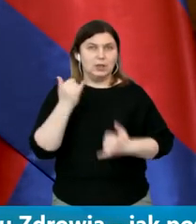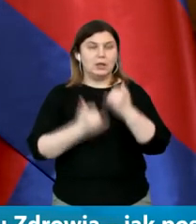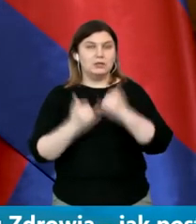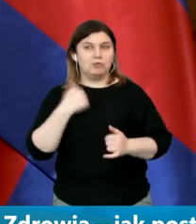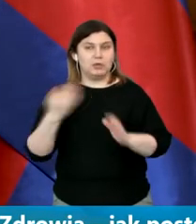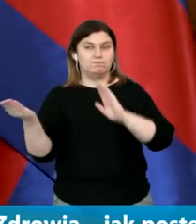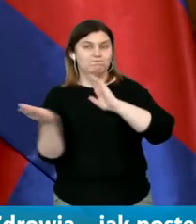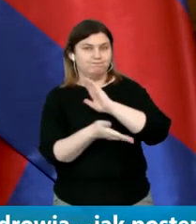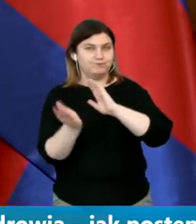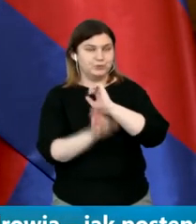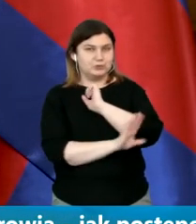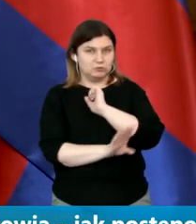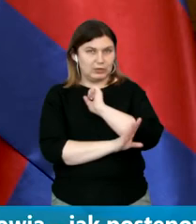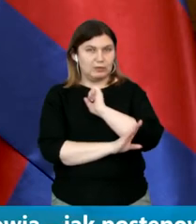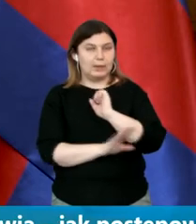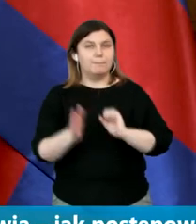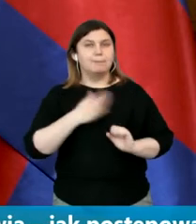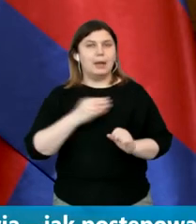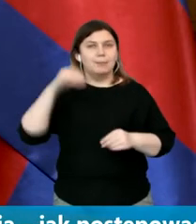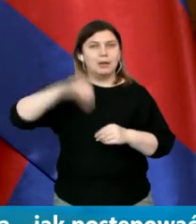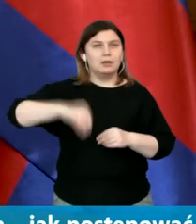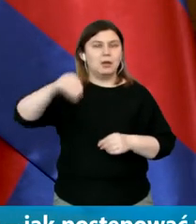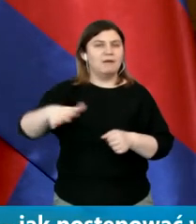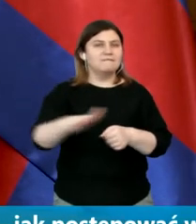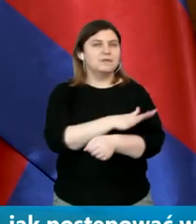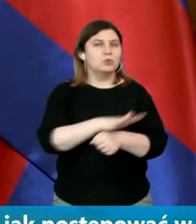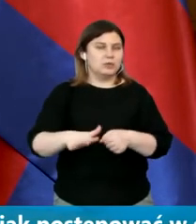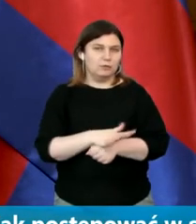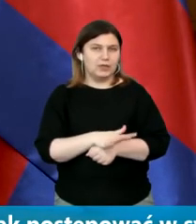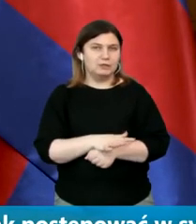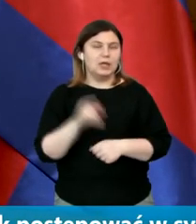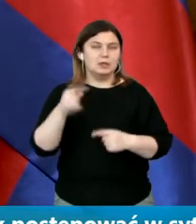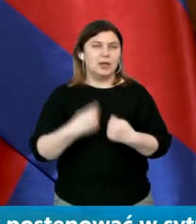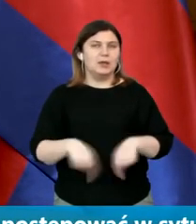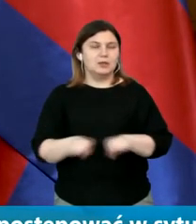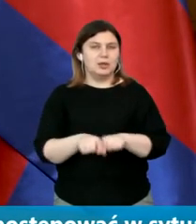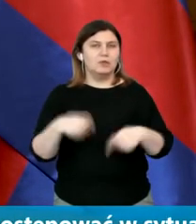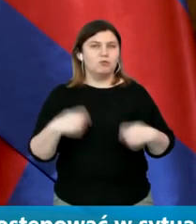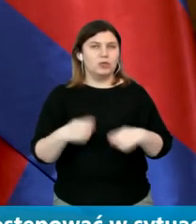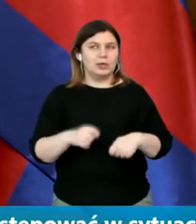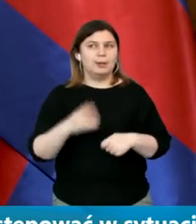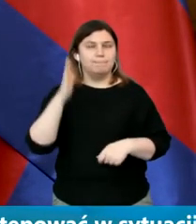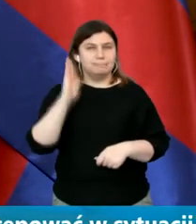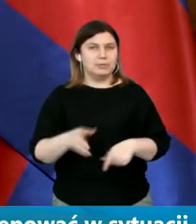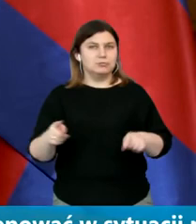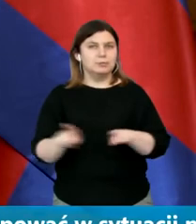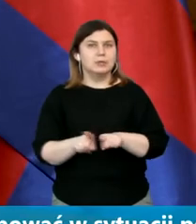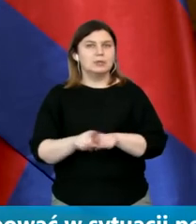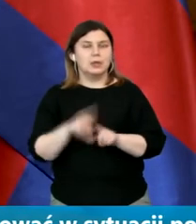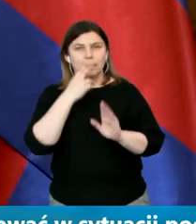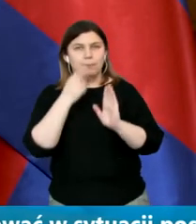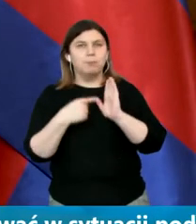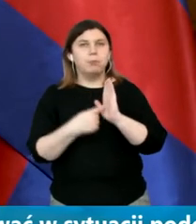wycinki mamy nasadzenia kompensacyjne i takie są realizowane w Szczecinie i będziemy też pokazywali